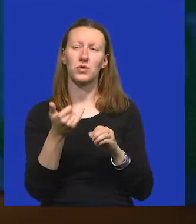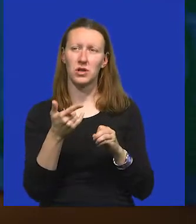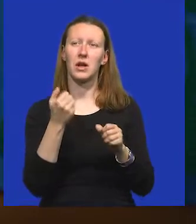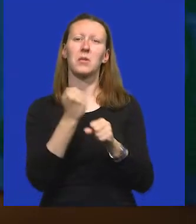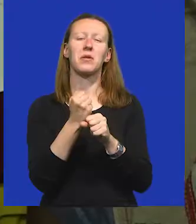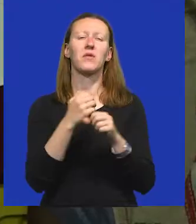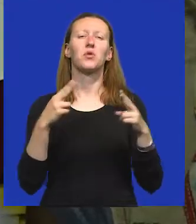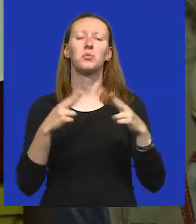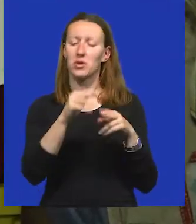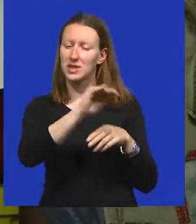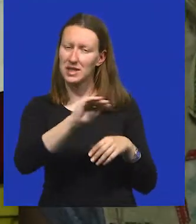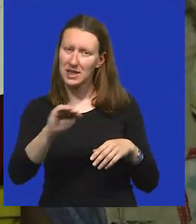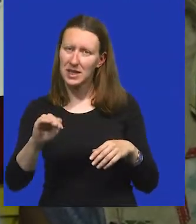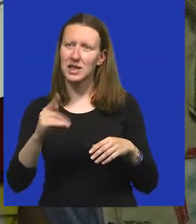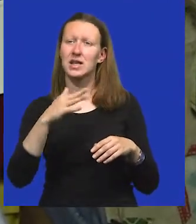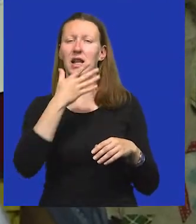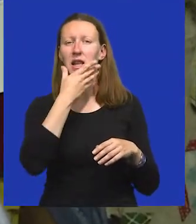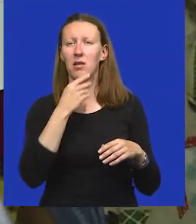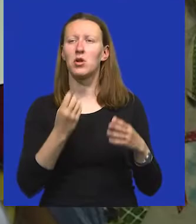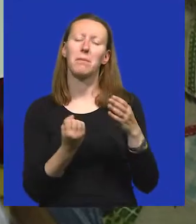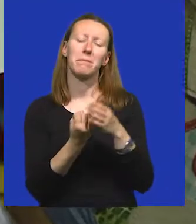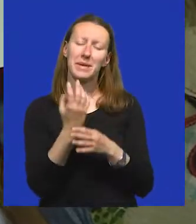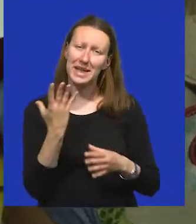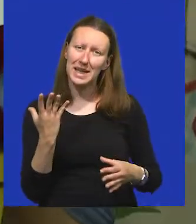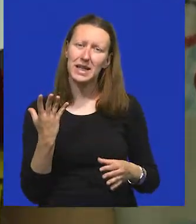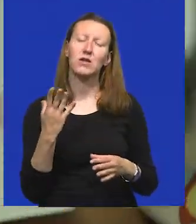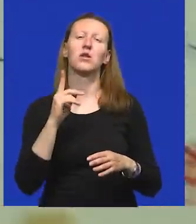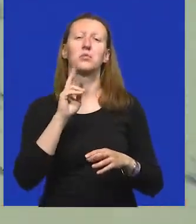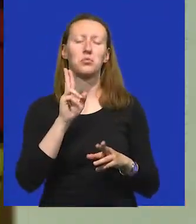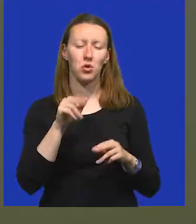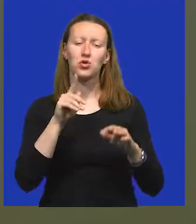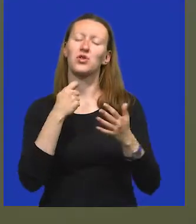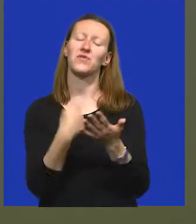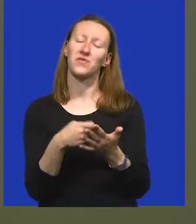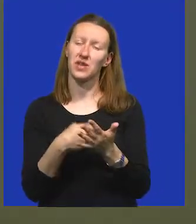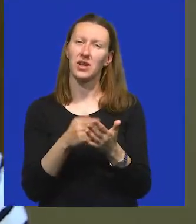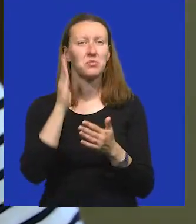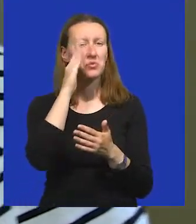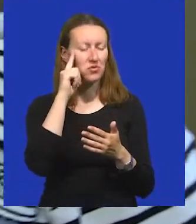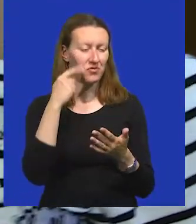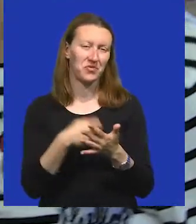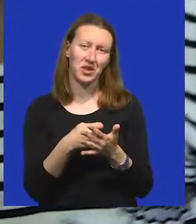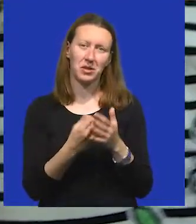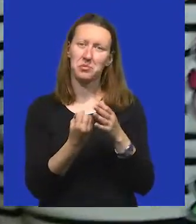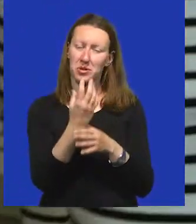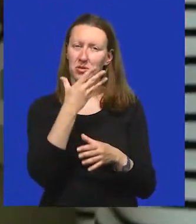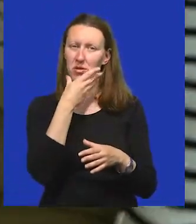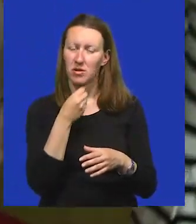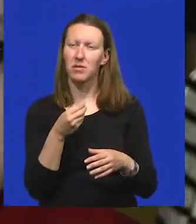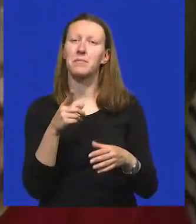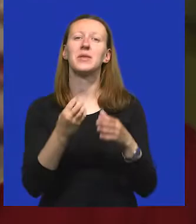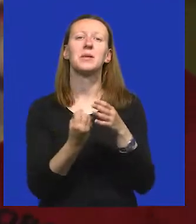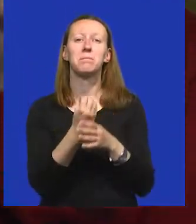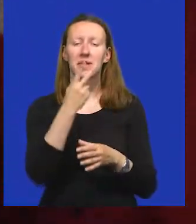quello di far conoscere ai bambini le bellezze della natura per poterle apprezzare. E in